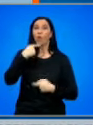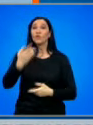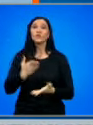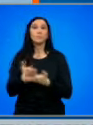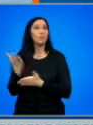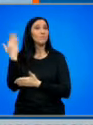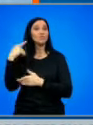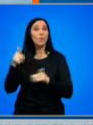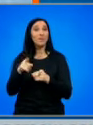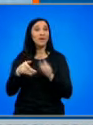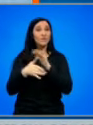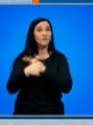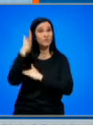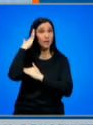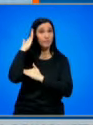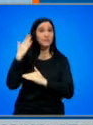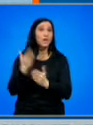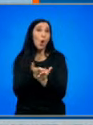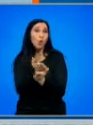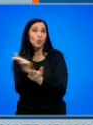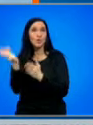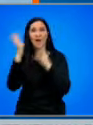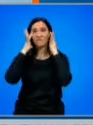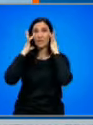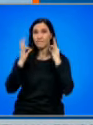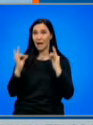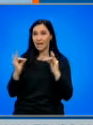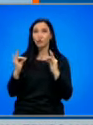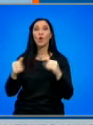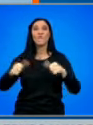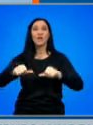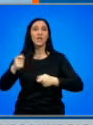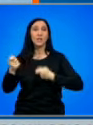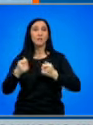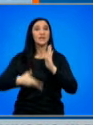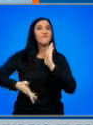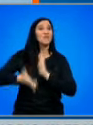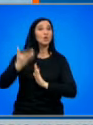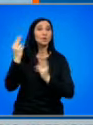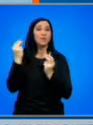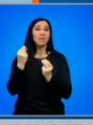бившите управляващи, вътрешният министър отклонява вниманието от фалитите на бизнеса, високите цени